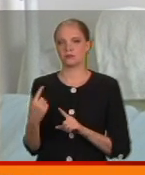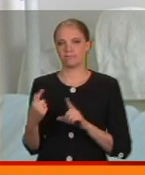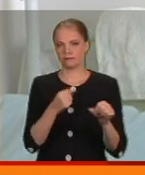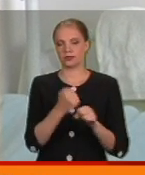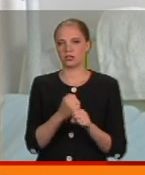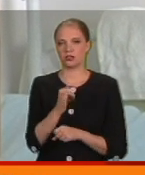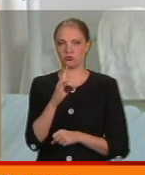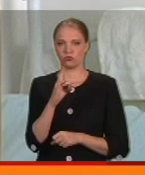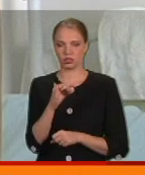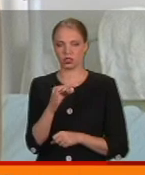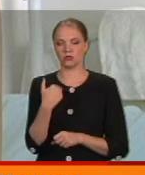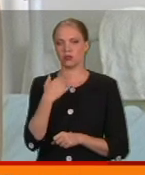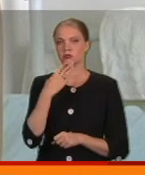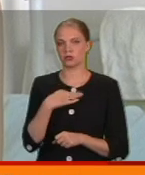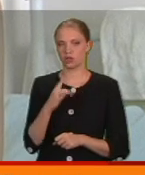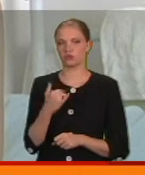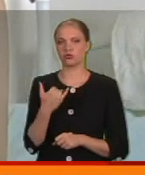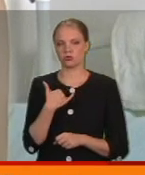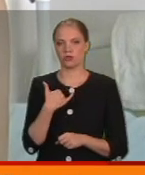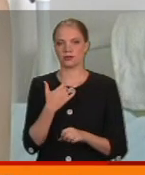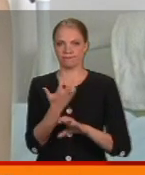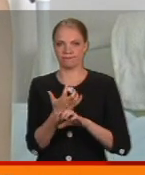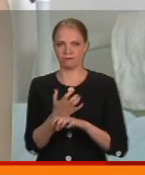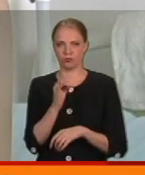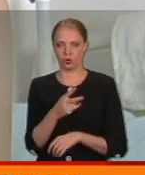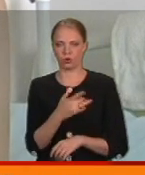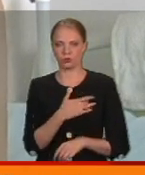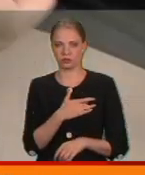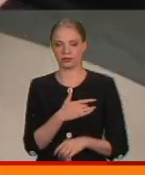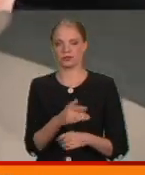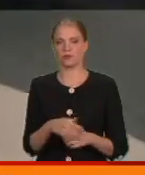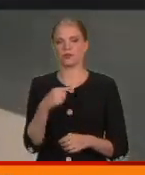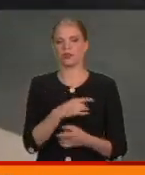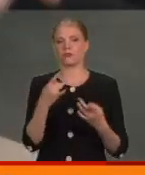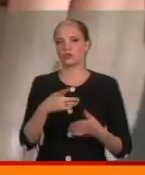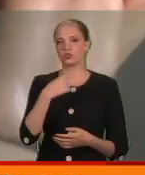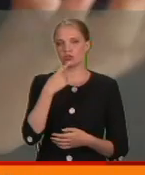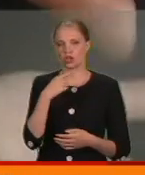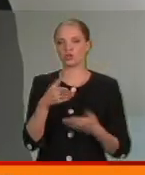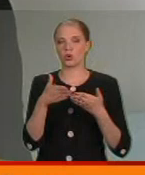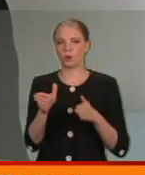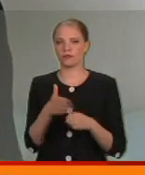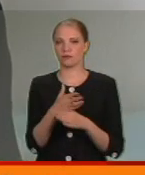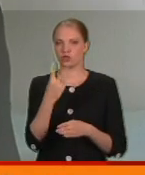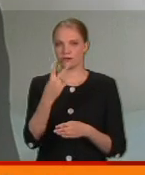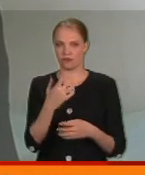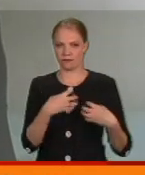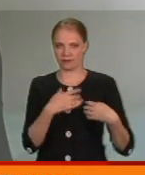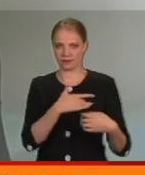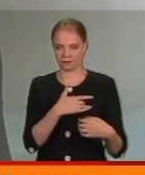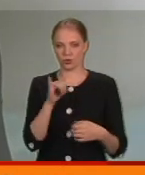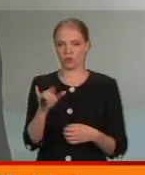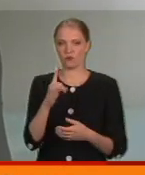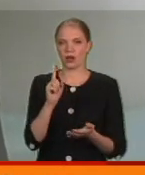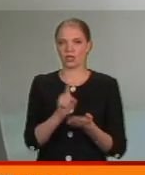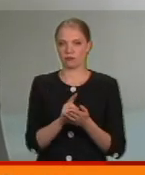УЗІ. Нам сказали, що у нас тут порок. Дефект між передсердної перегородки. Простіше кажучи, отвір між двома передсердями, який у